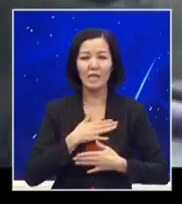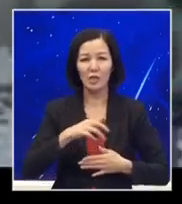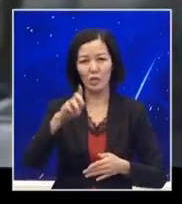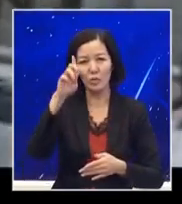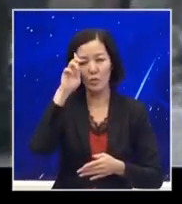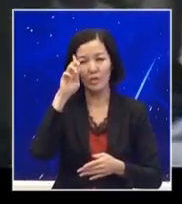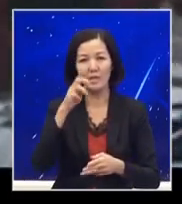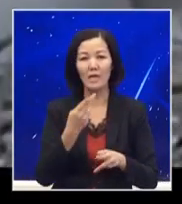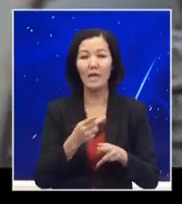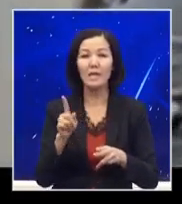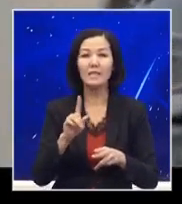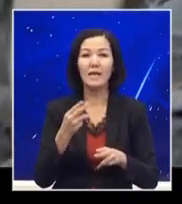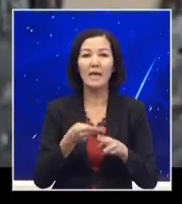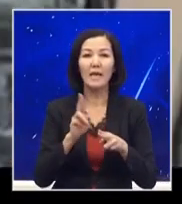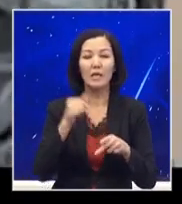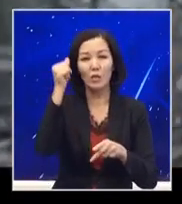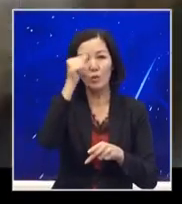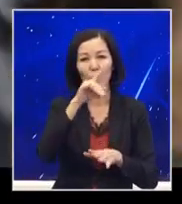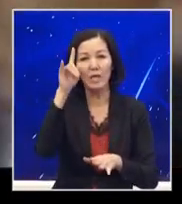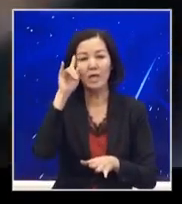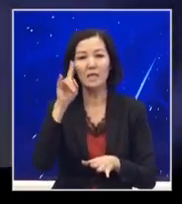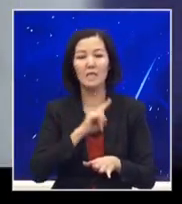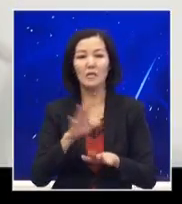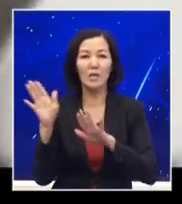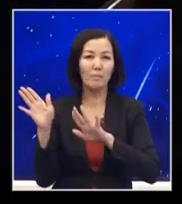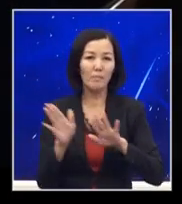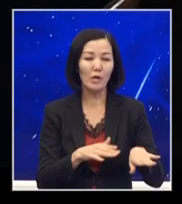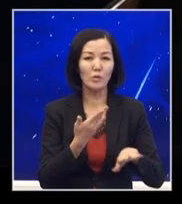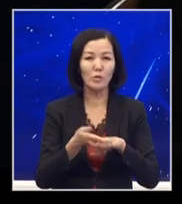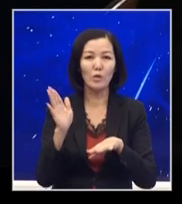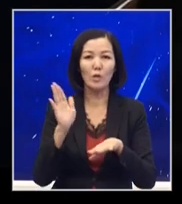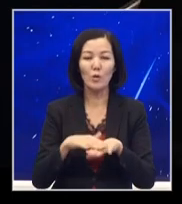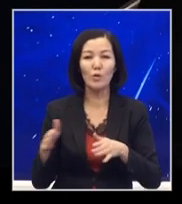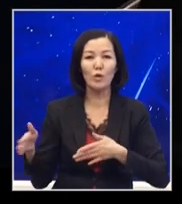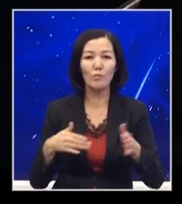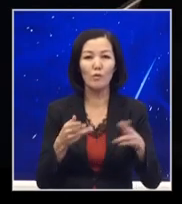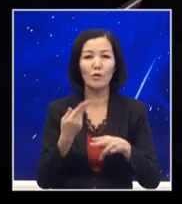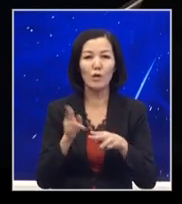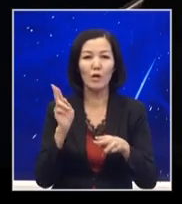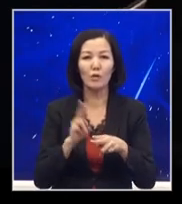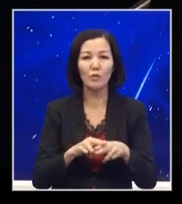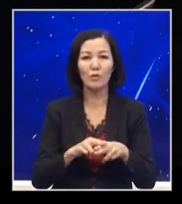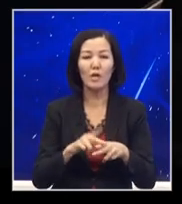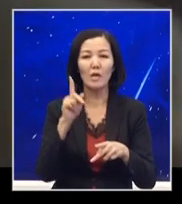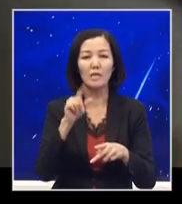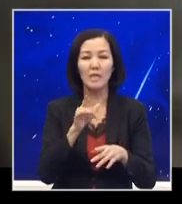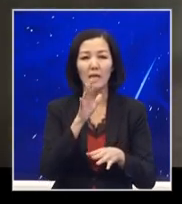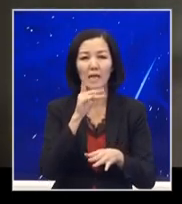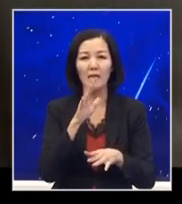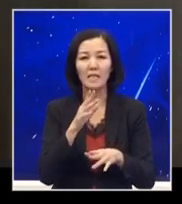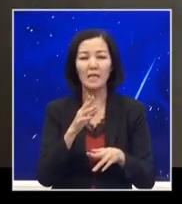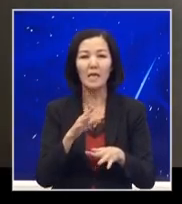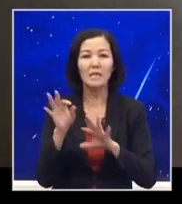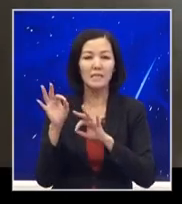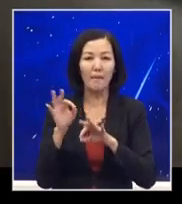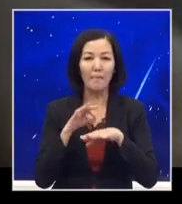нашей Родины. За эти годы Казахстан прошел нелегкий путь, на который у других государств уходили столетия. За прошедшее